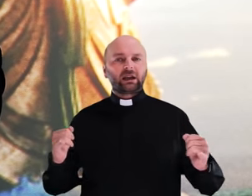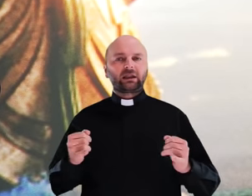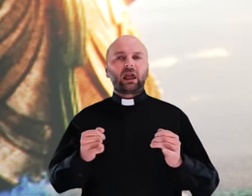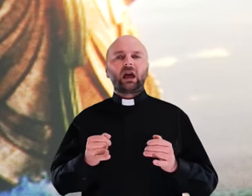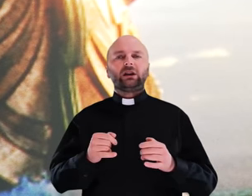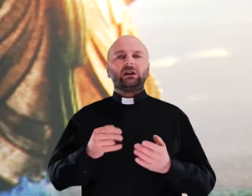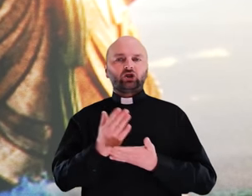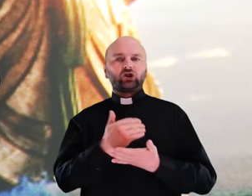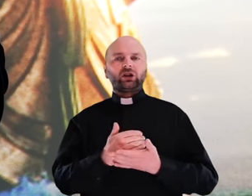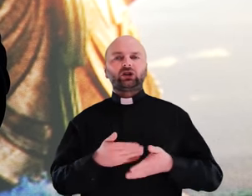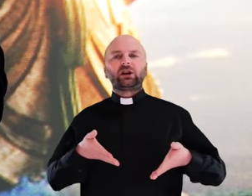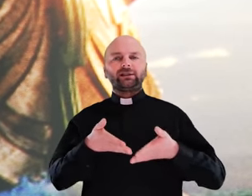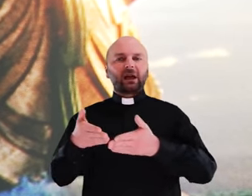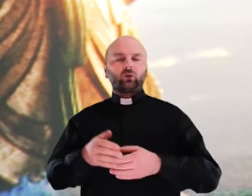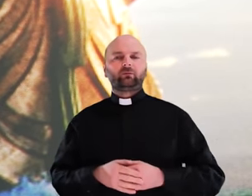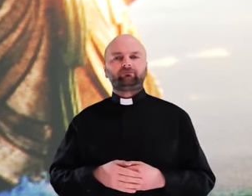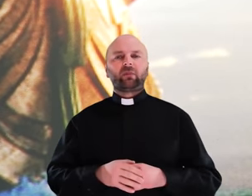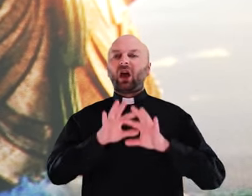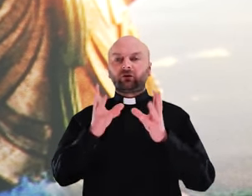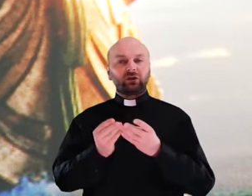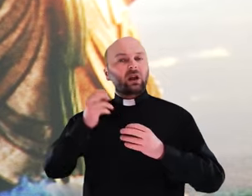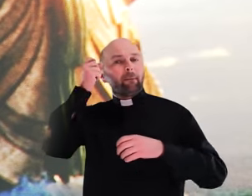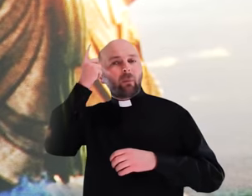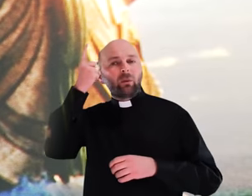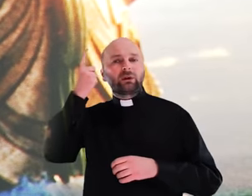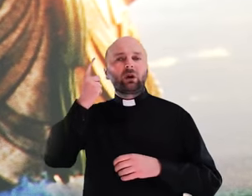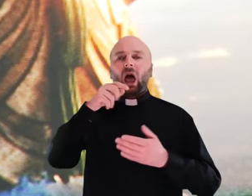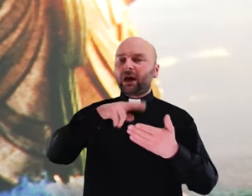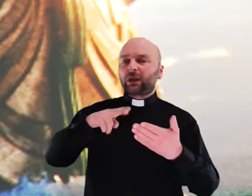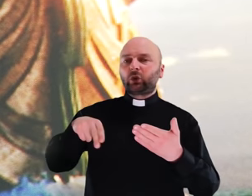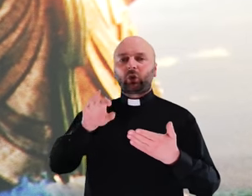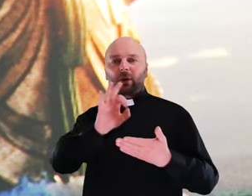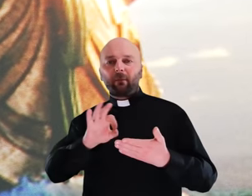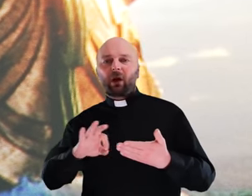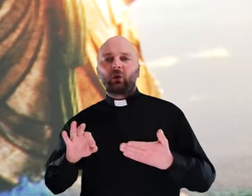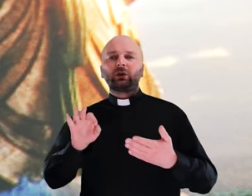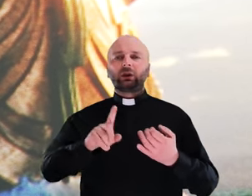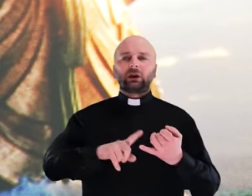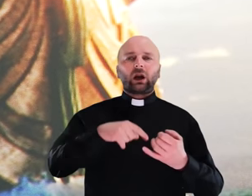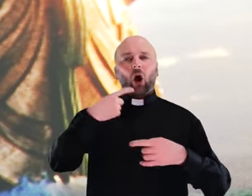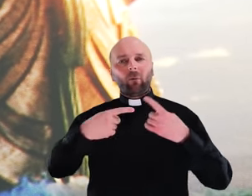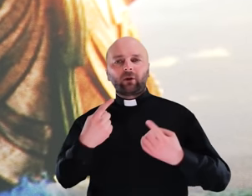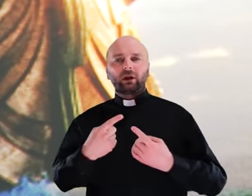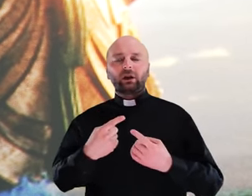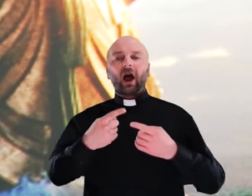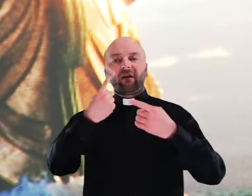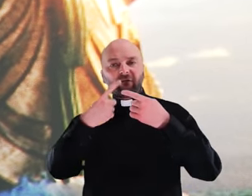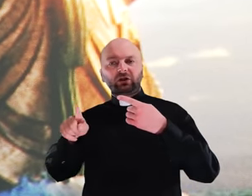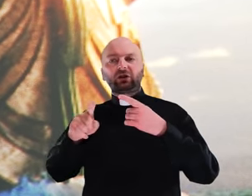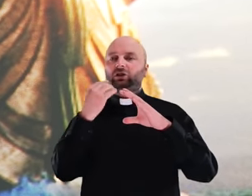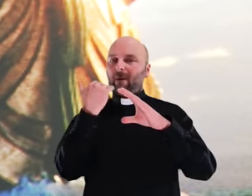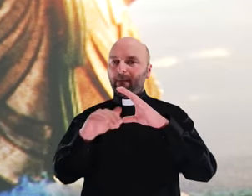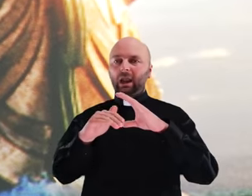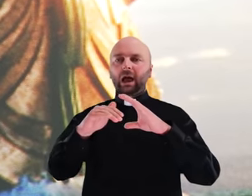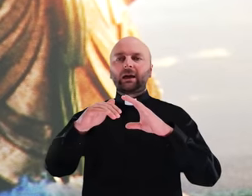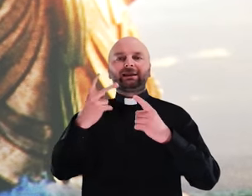Wszystkie pomysły w postaci rysunków, zdjęć, a może nawet opowiadań prześlijcie na adres mailowy